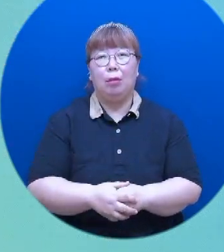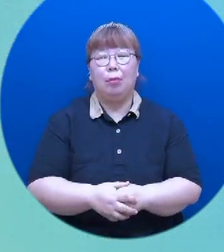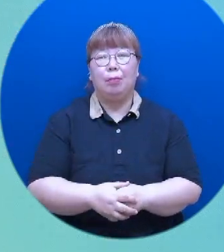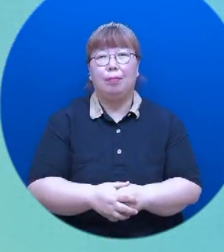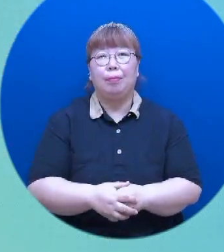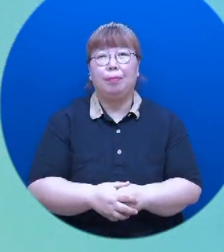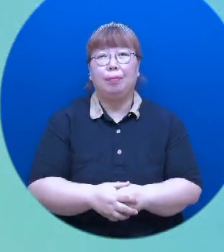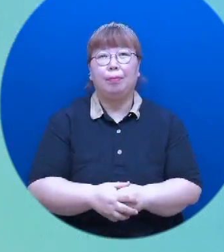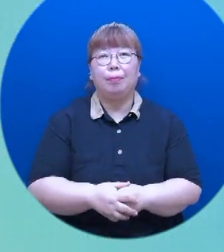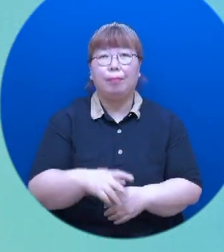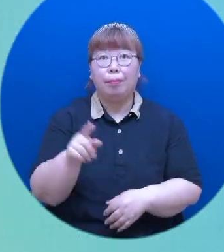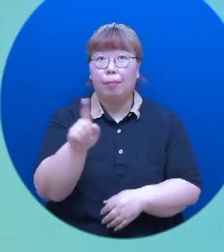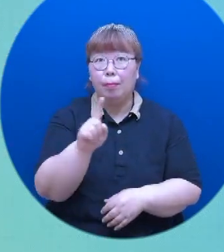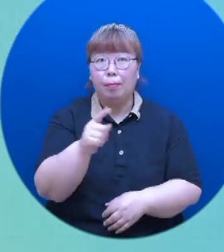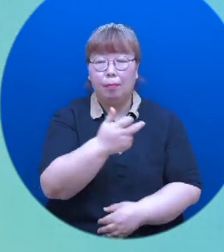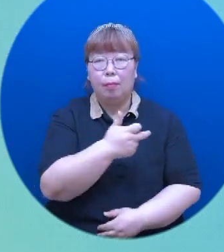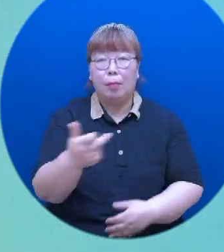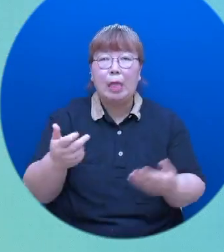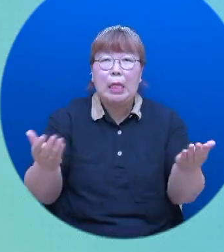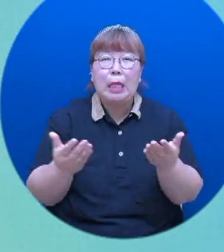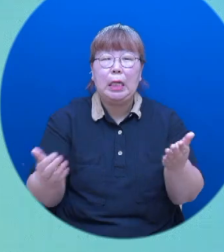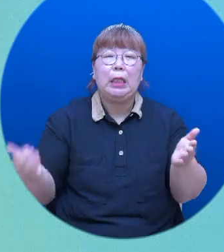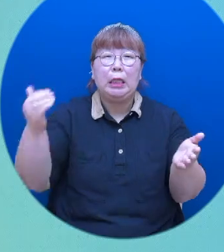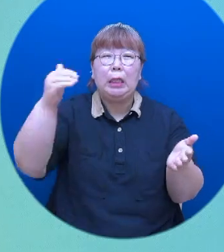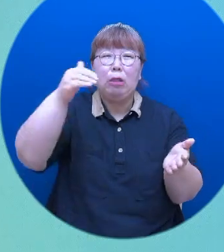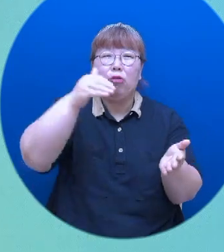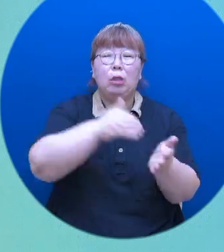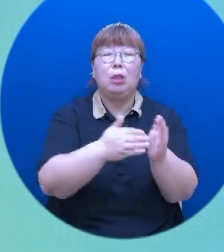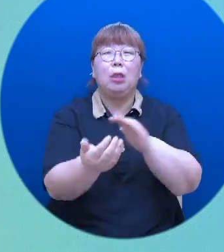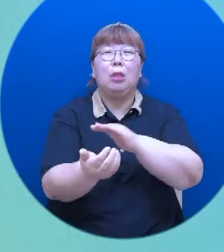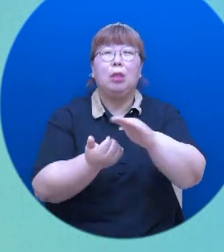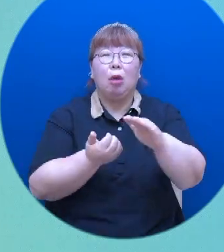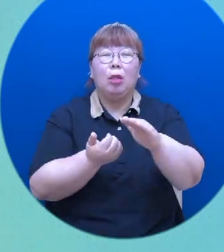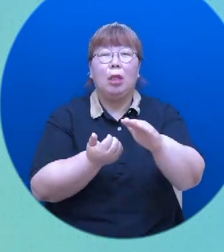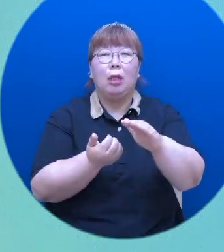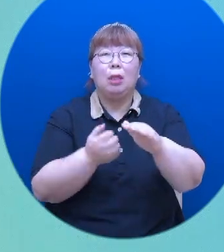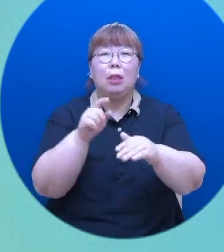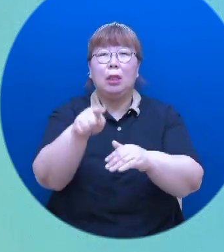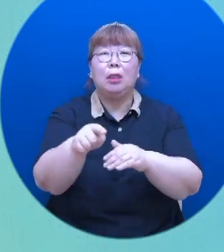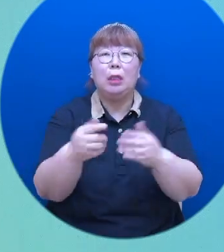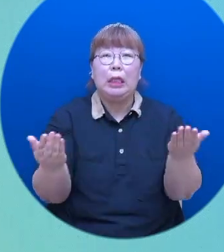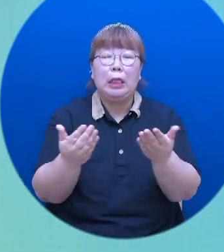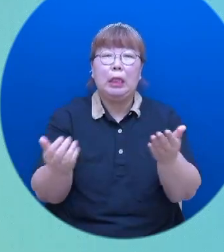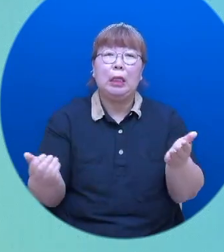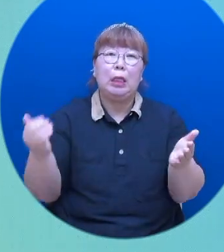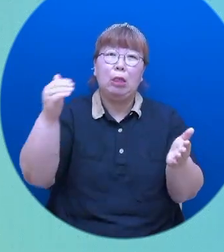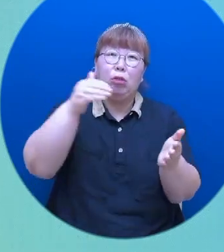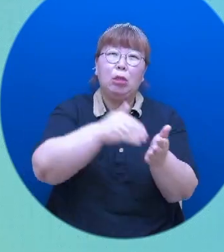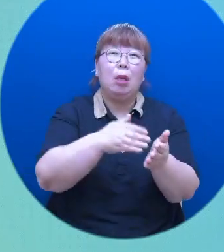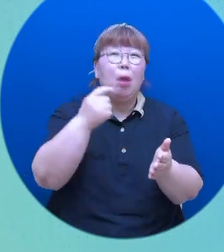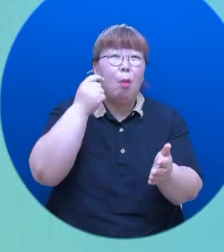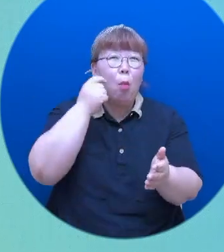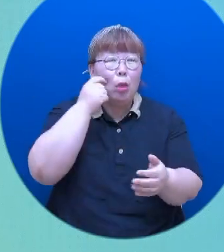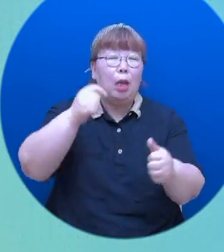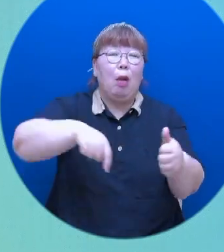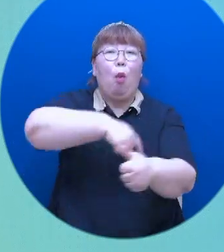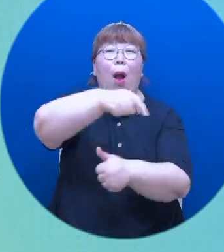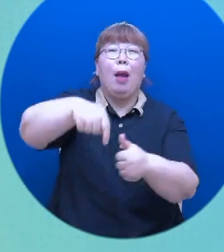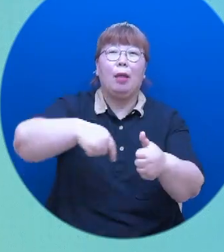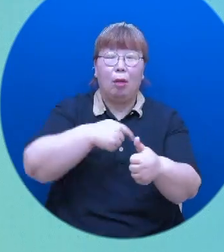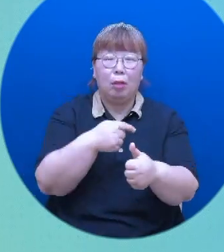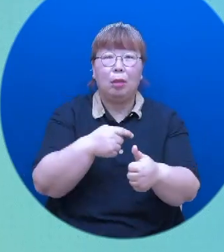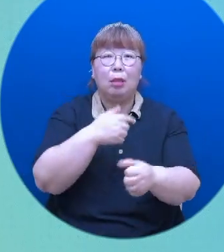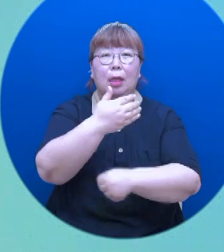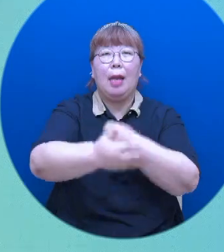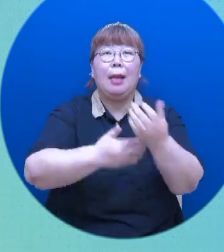어떤 큰 일을 이루기 전에는 그 일을 이루지 못할 환경을